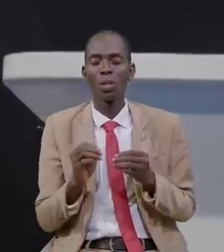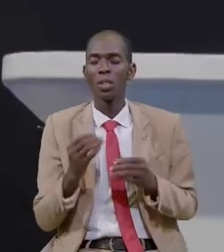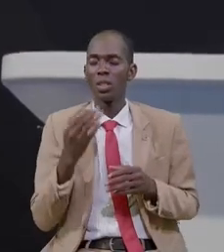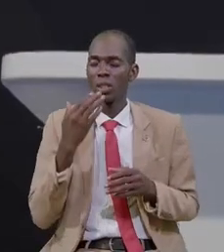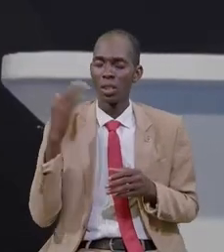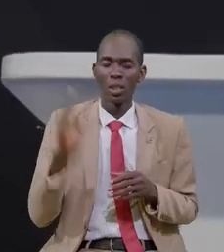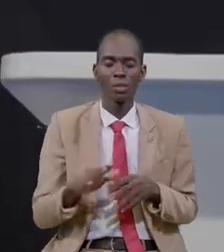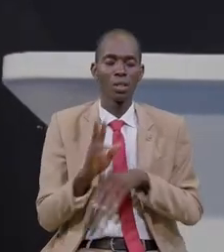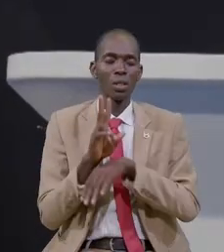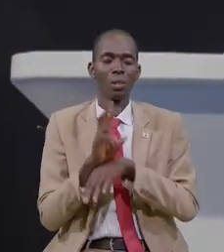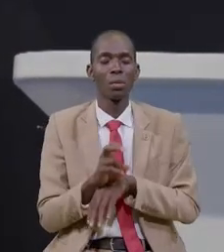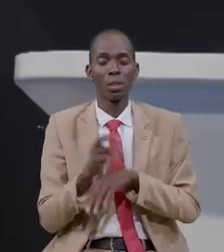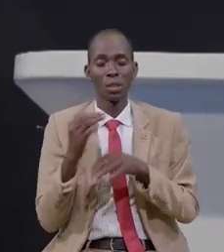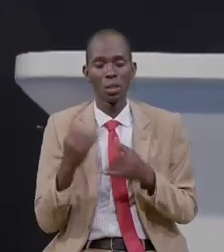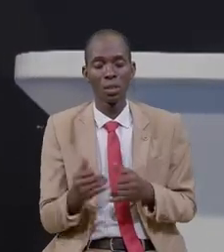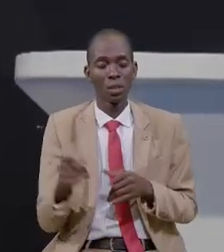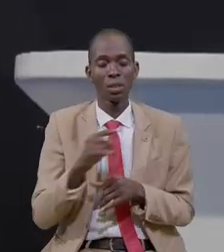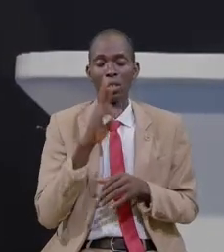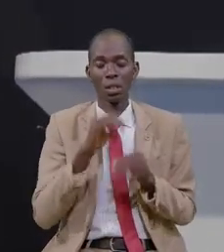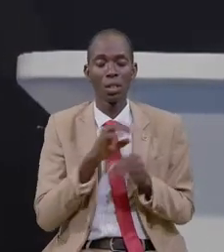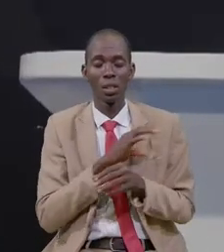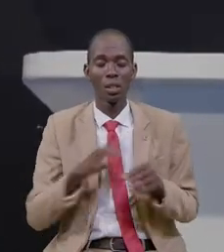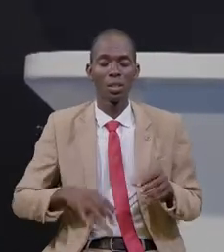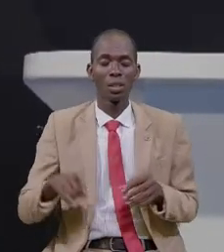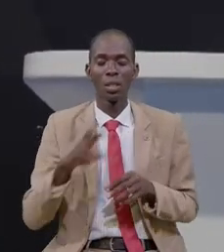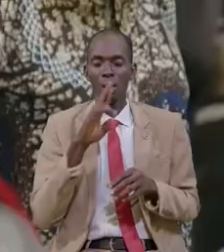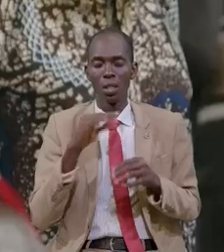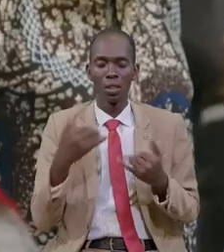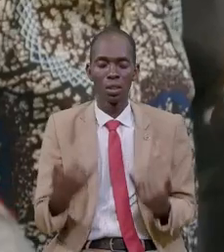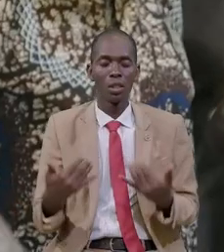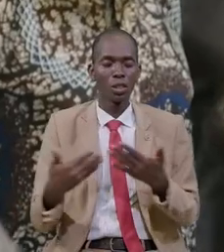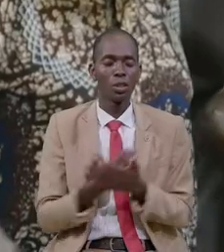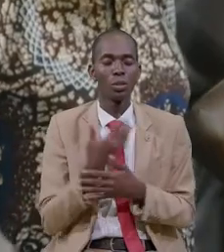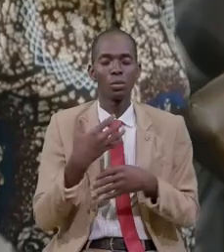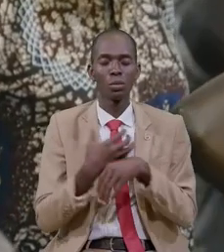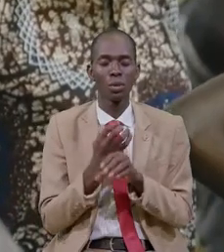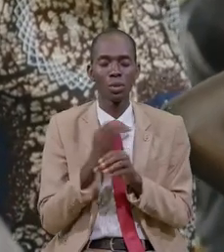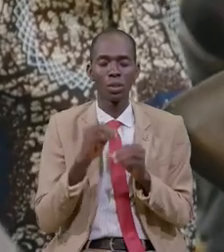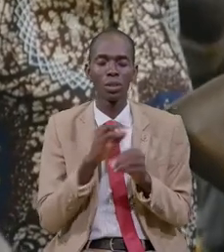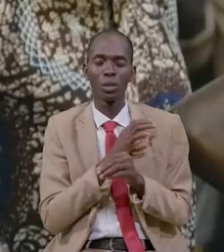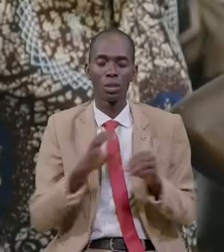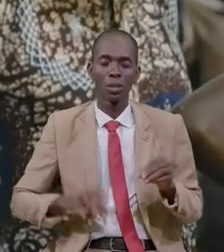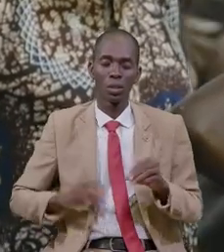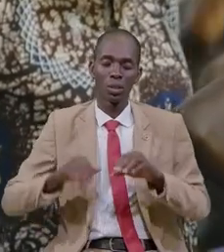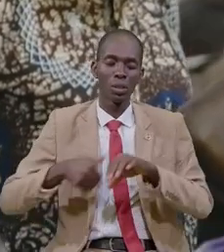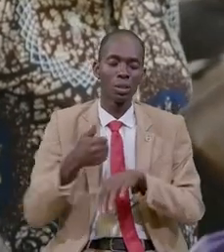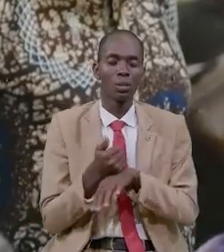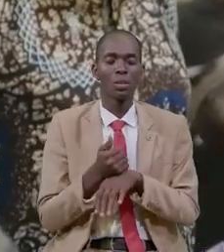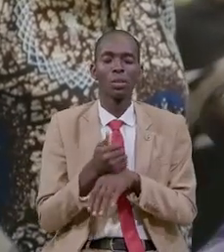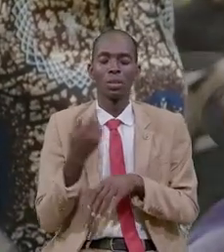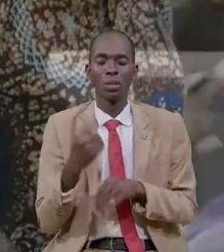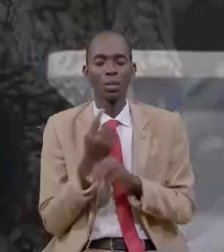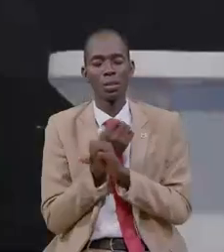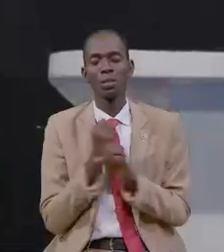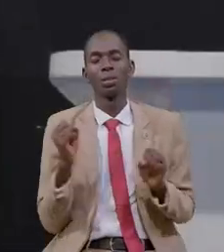plus de mauvaises habitudes. Maintenant, ils sont en Christ, ils sont de nouvelles créatures en Christ. Confirme ton